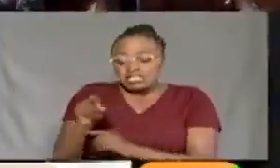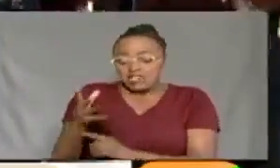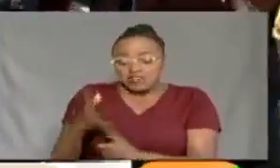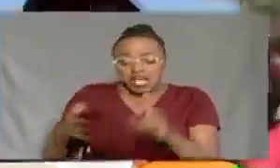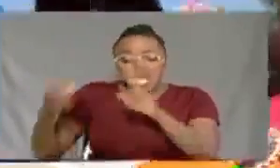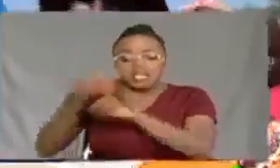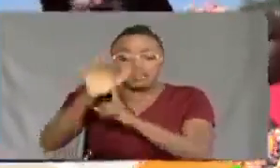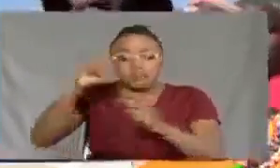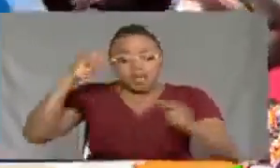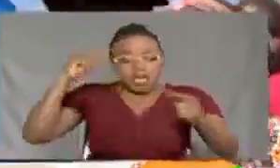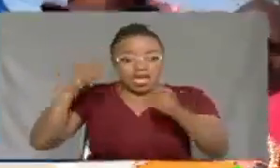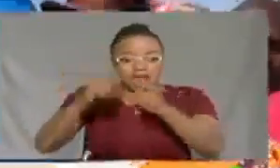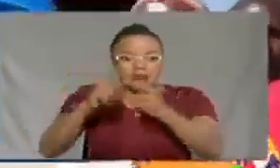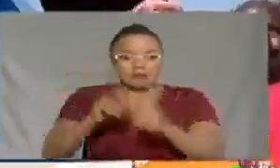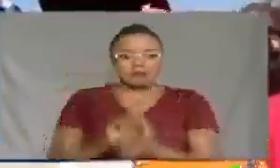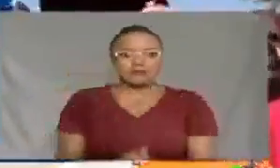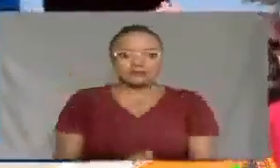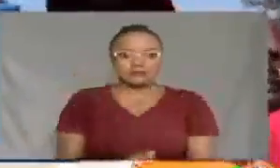malengo yao.